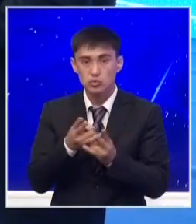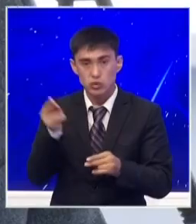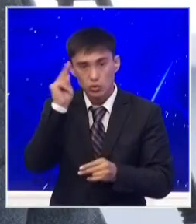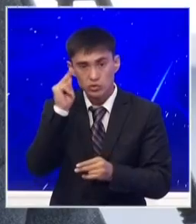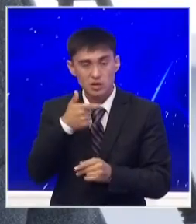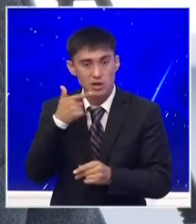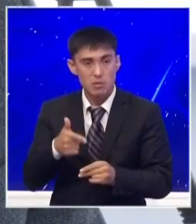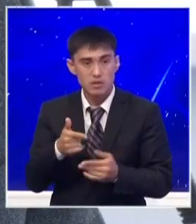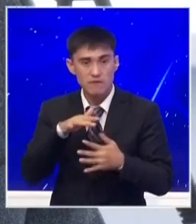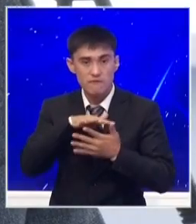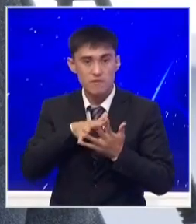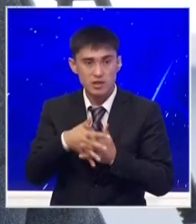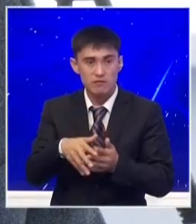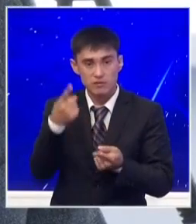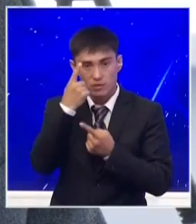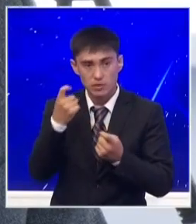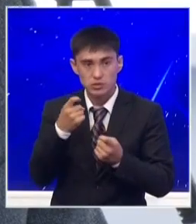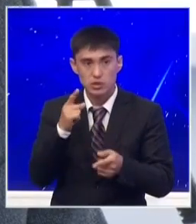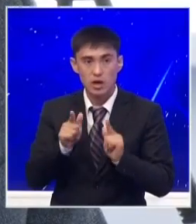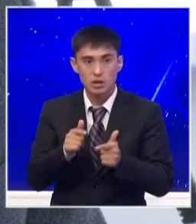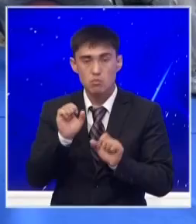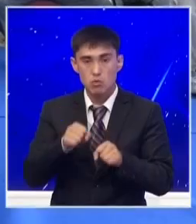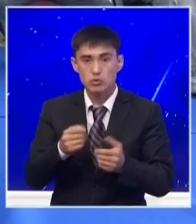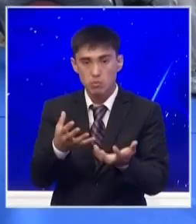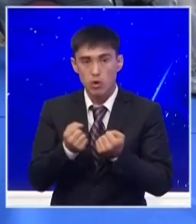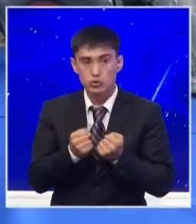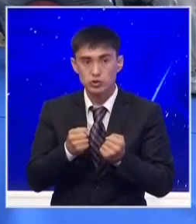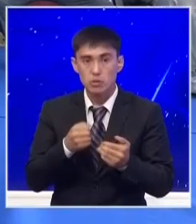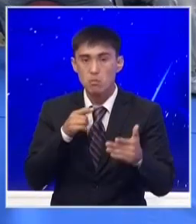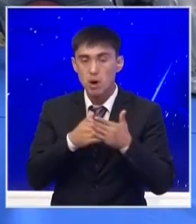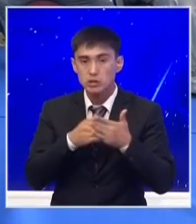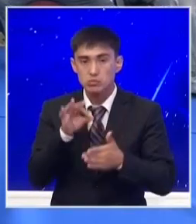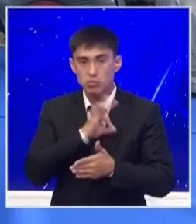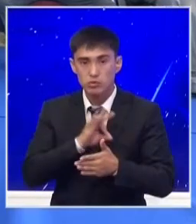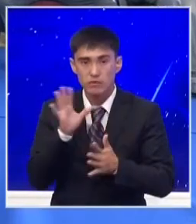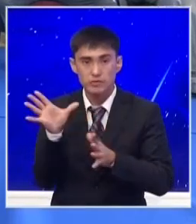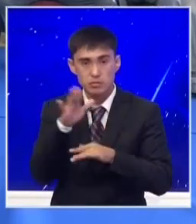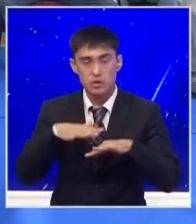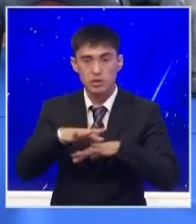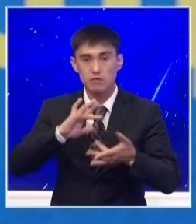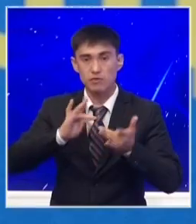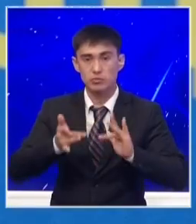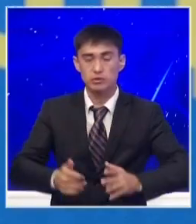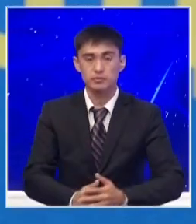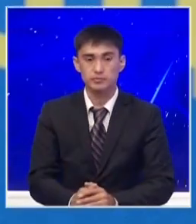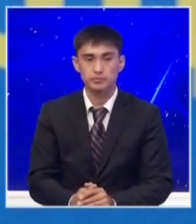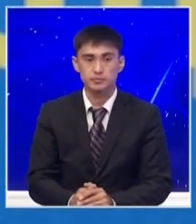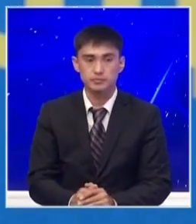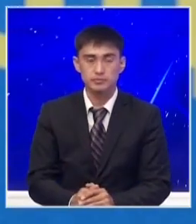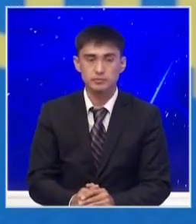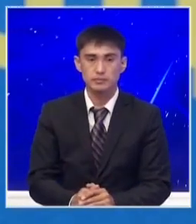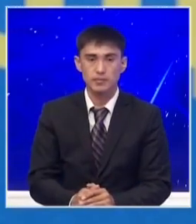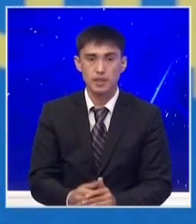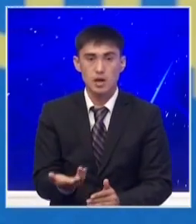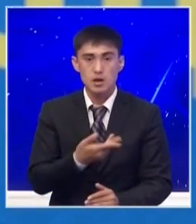научиться грамотно фильтровать информацию. Только тогда можно получить максимум пользы от всемирной паутины. Я убежден в